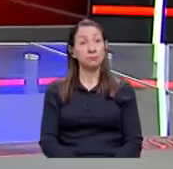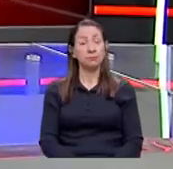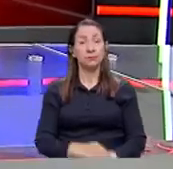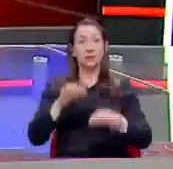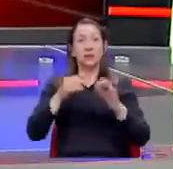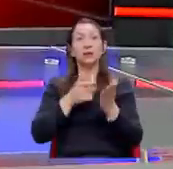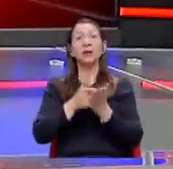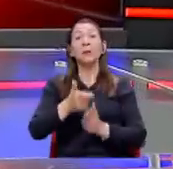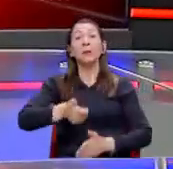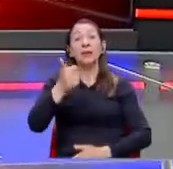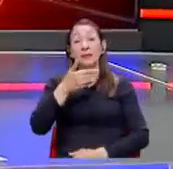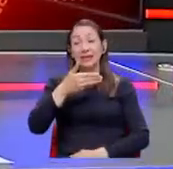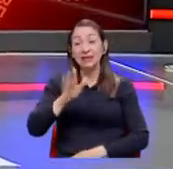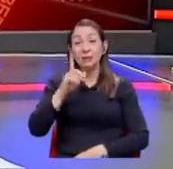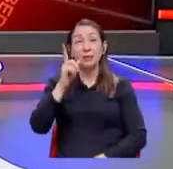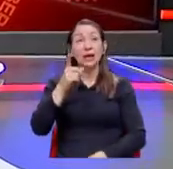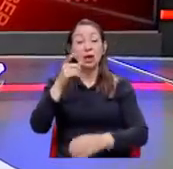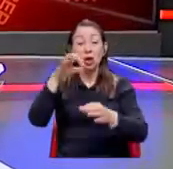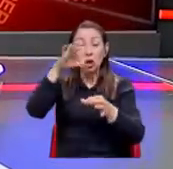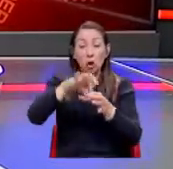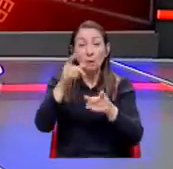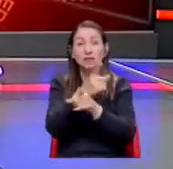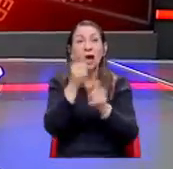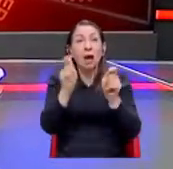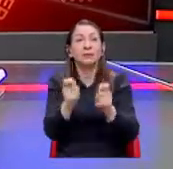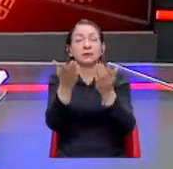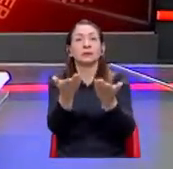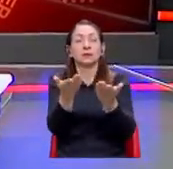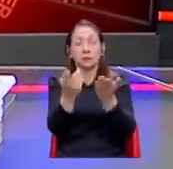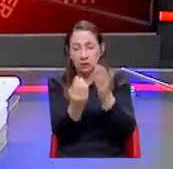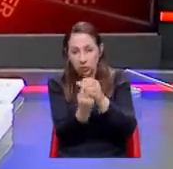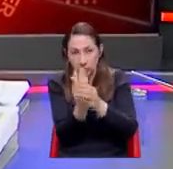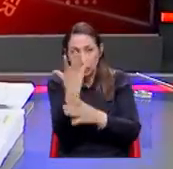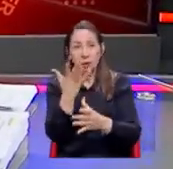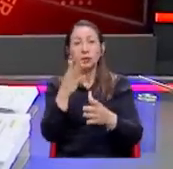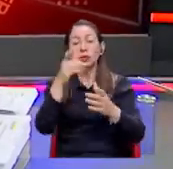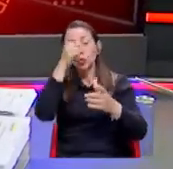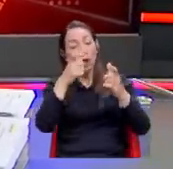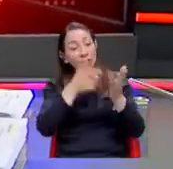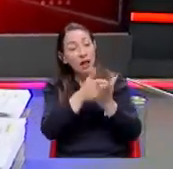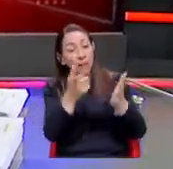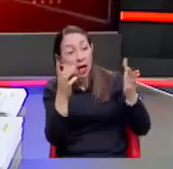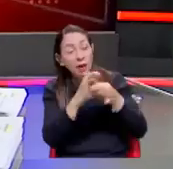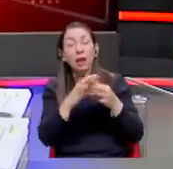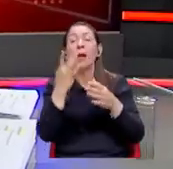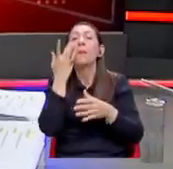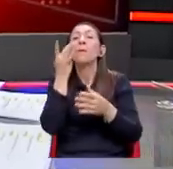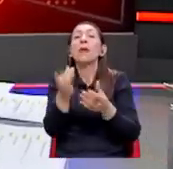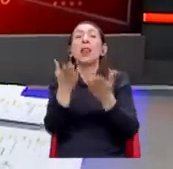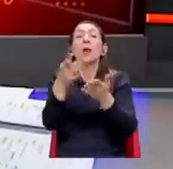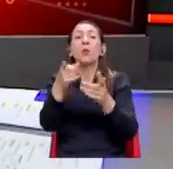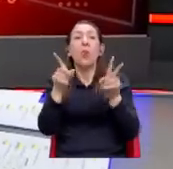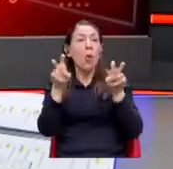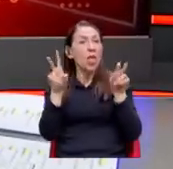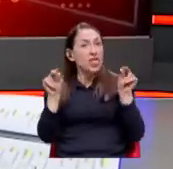Şimdi Tarım Bakanı gitsin bir kök bir şey yetiştirsin ya. Ya bıraktık ülke tarımıyla ilgili, belli ki bu